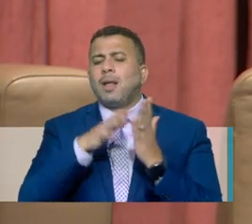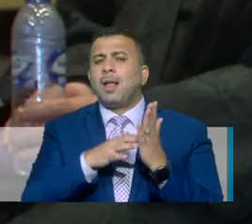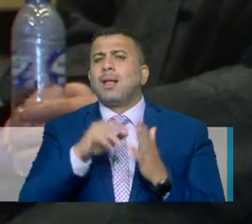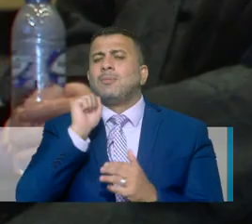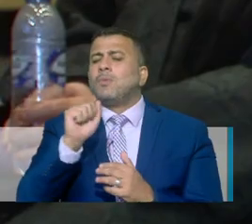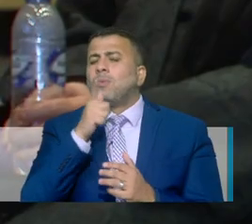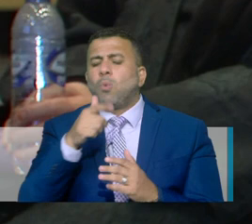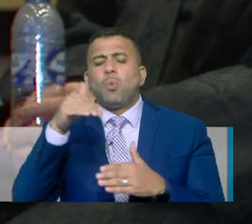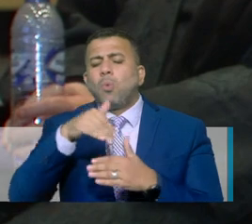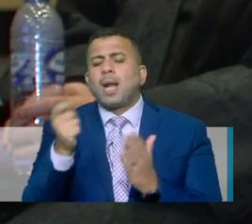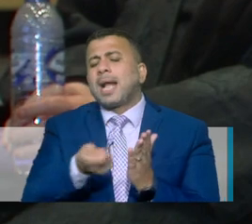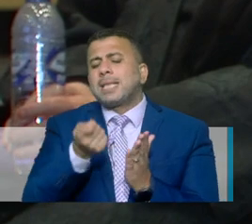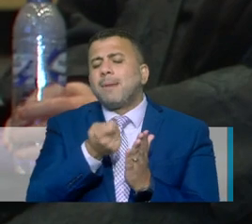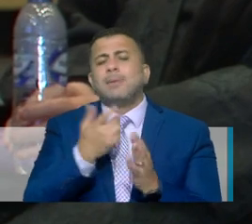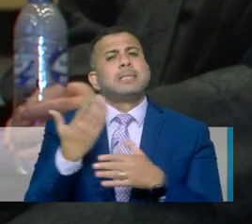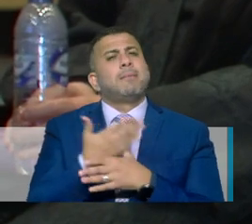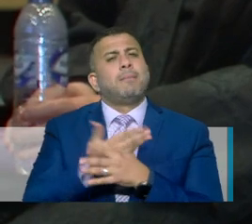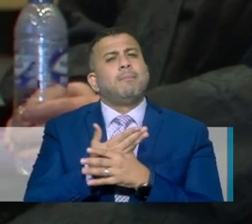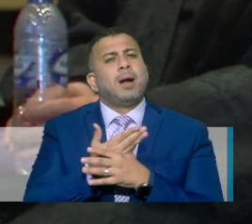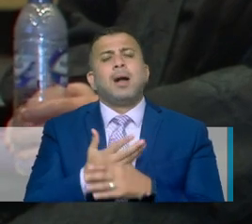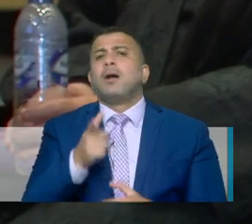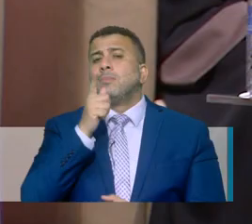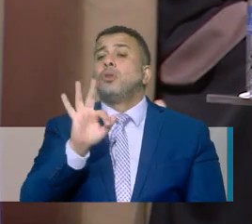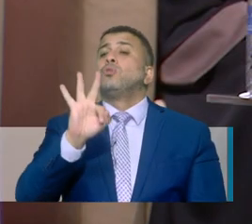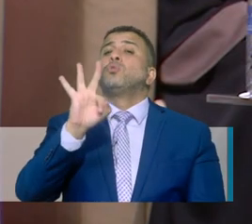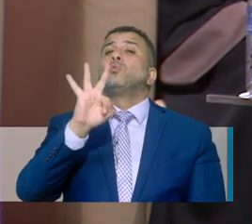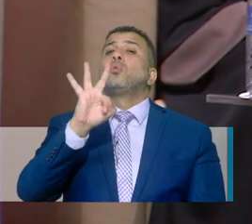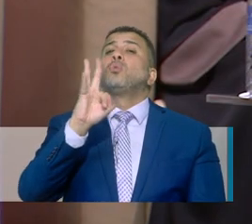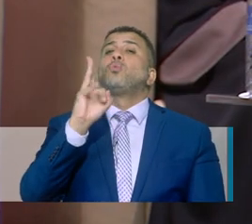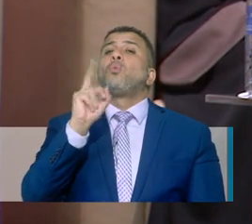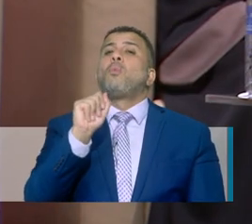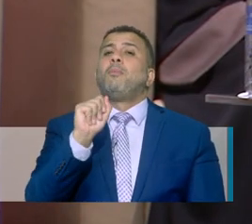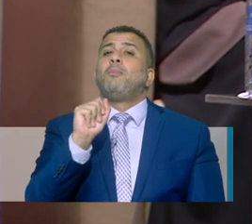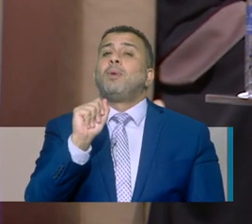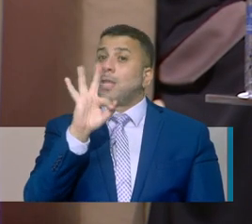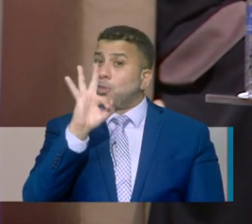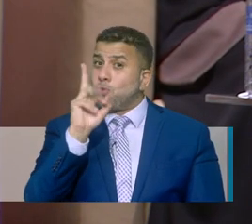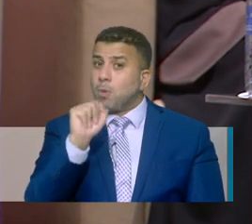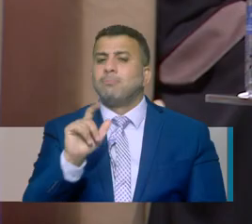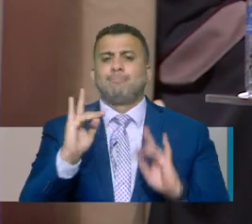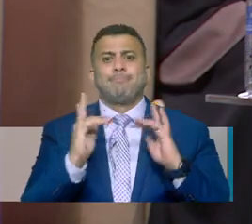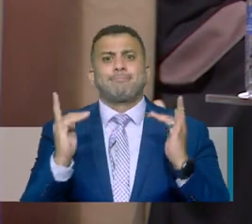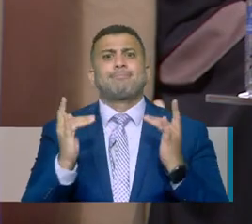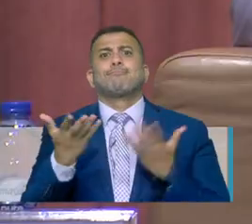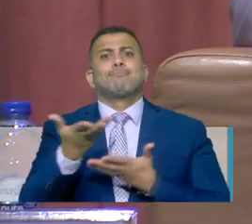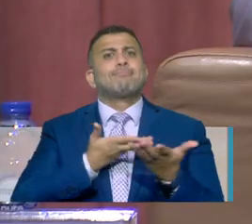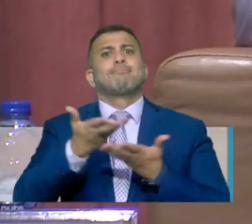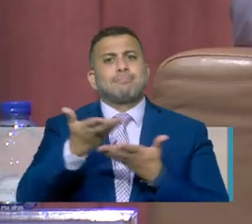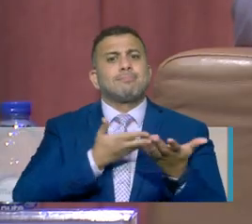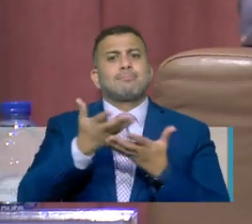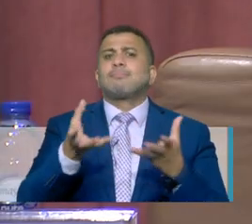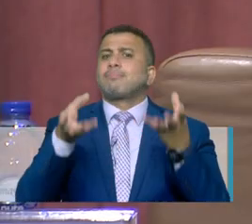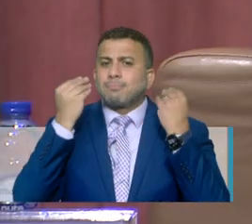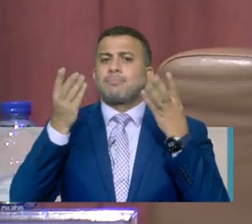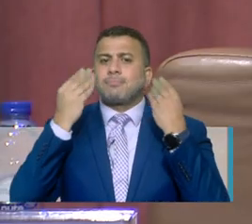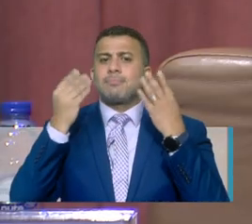والدوافع وراء كتابة الأدب، وعلى مدى 3 أيام سيتمكن المشاركون في الجلسات المتنوعة من